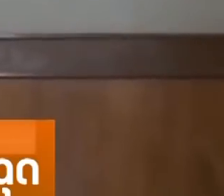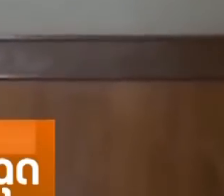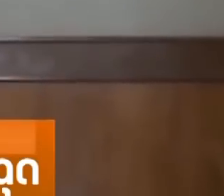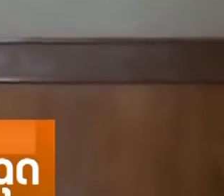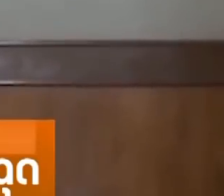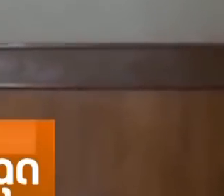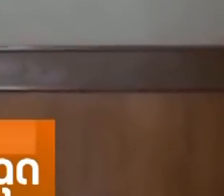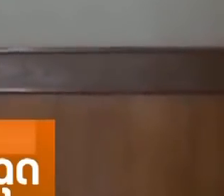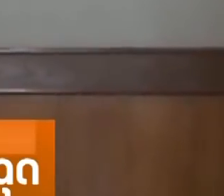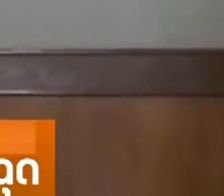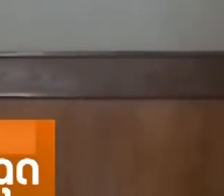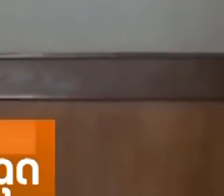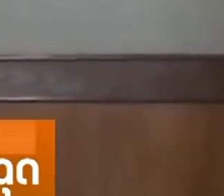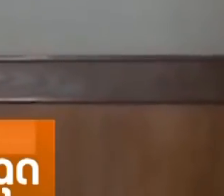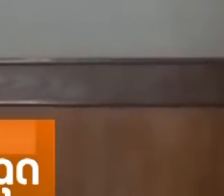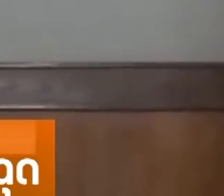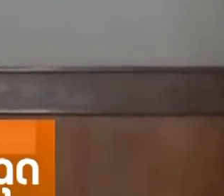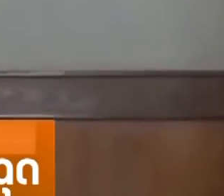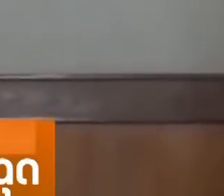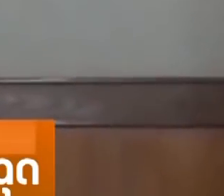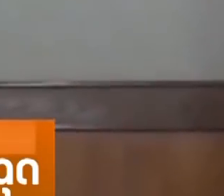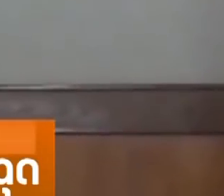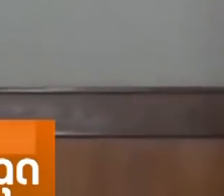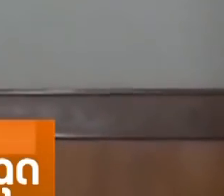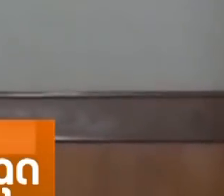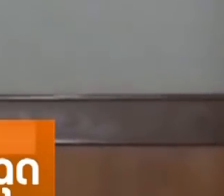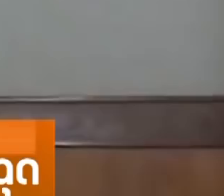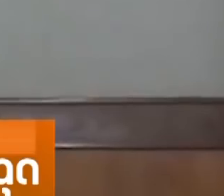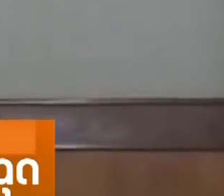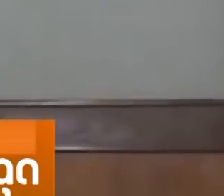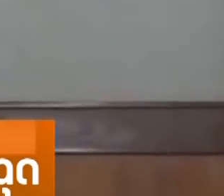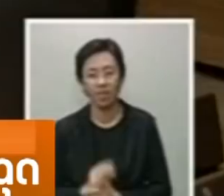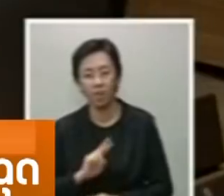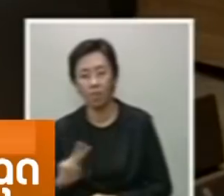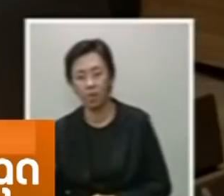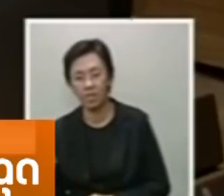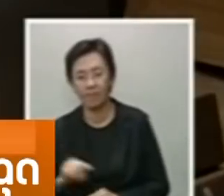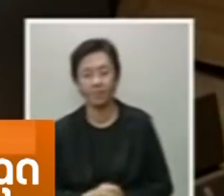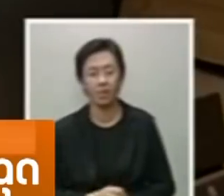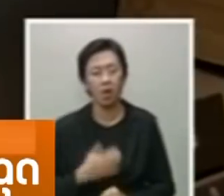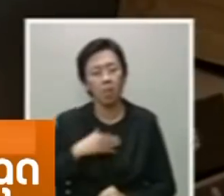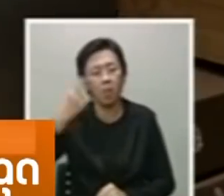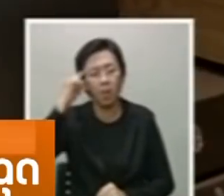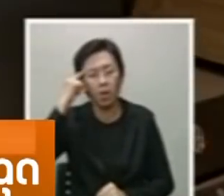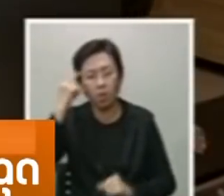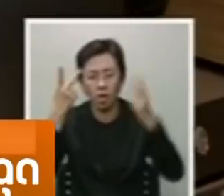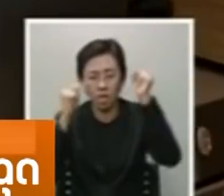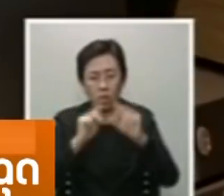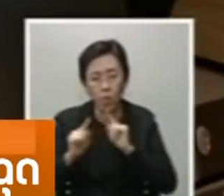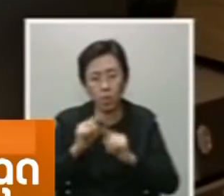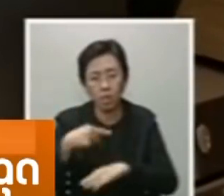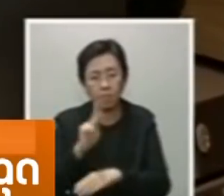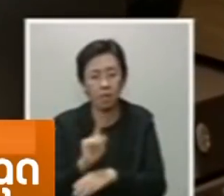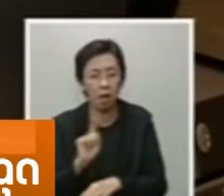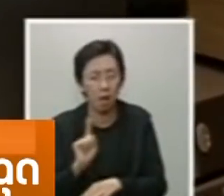เอกประยุทธ์โดนแชร์เรื่องอยู่บ้านหลวงและเทข้ามปีพลเอกประยุทธ์โดนแชร์เรื่องไม่ถวายสัตย์ตามรัฐธรรมนูญถวายสัตย์